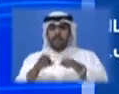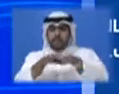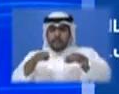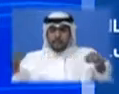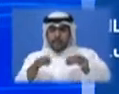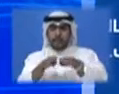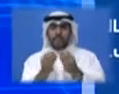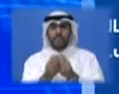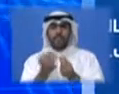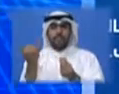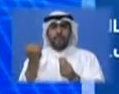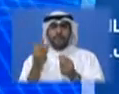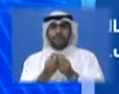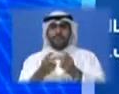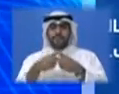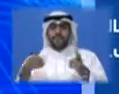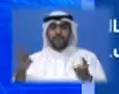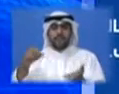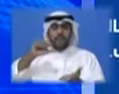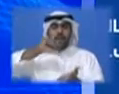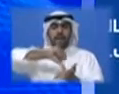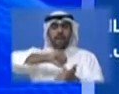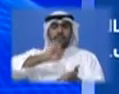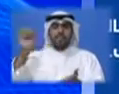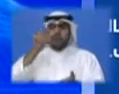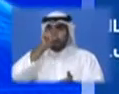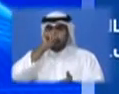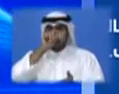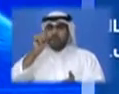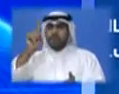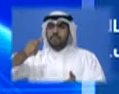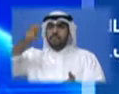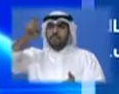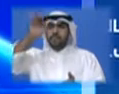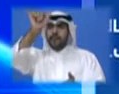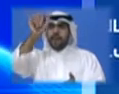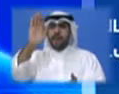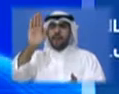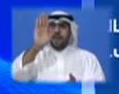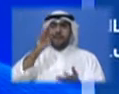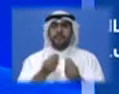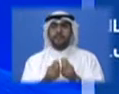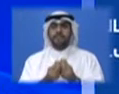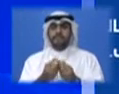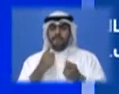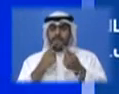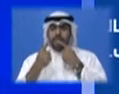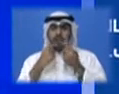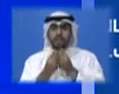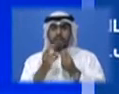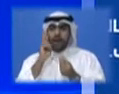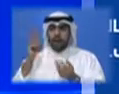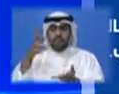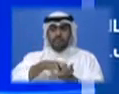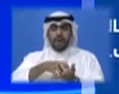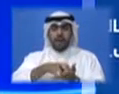الذي استضافته العاصمة الفرنسية باريس مؤخرا، الذي جرى خلاله بحث التطورات الأخيرة في العراق